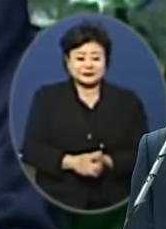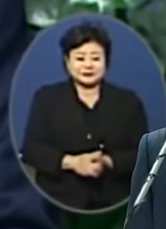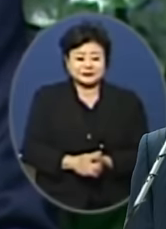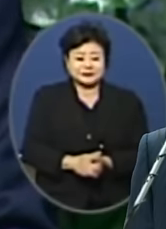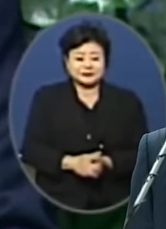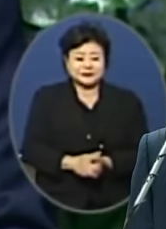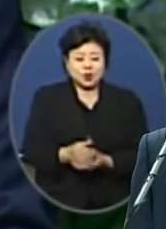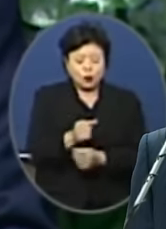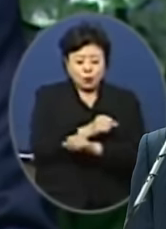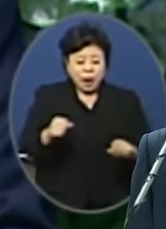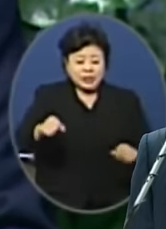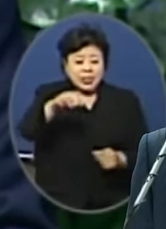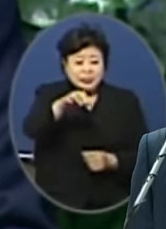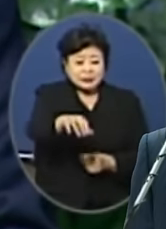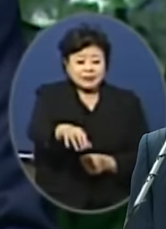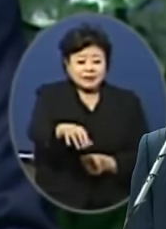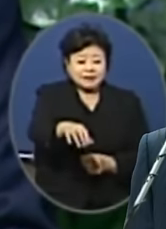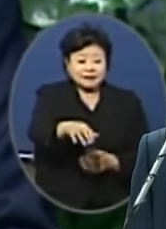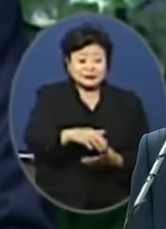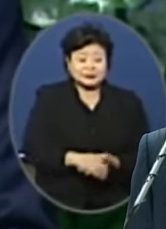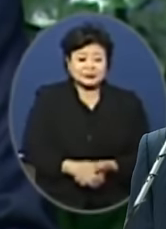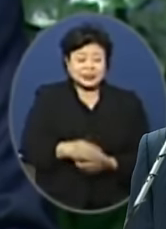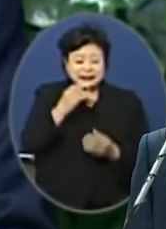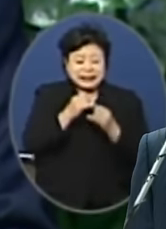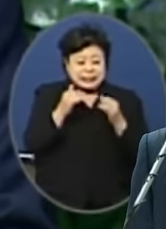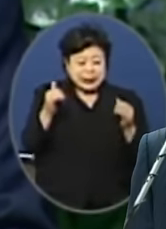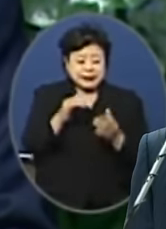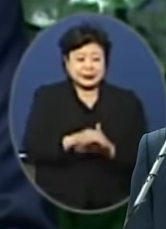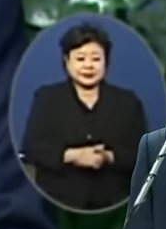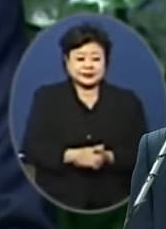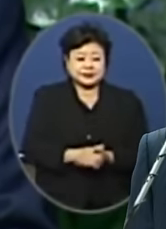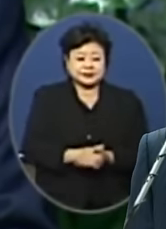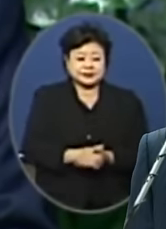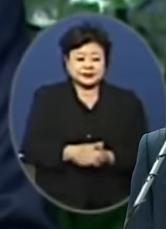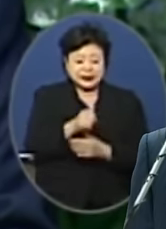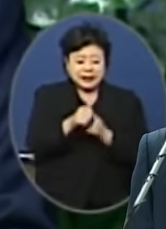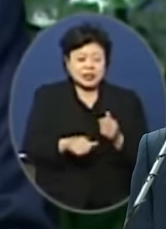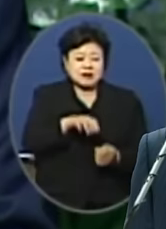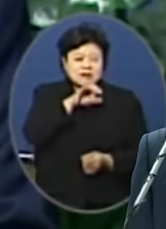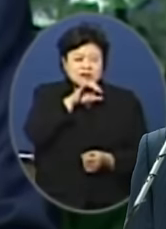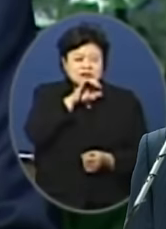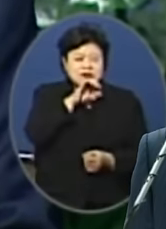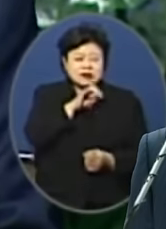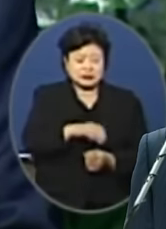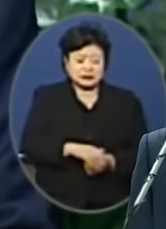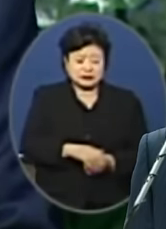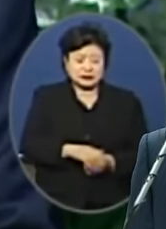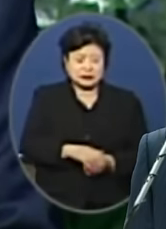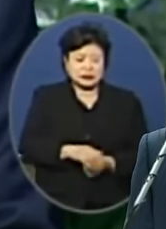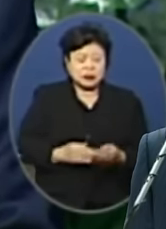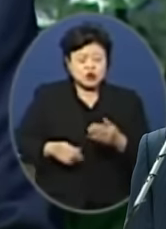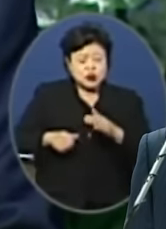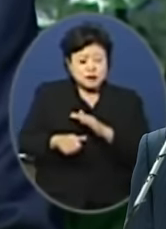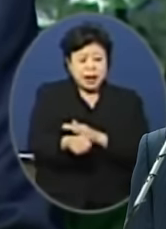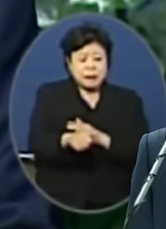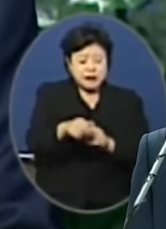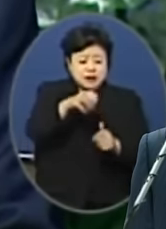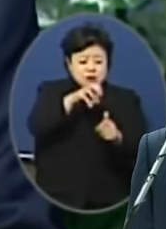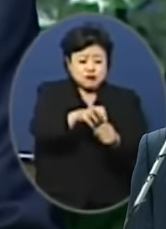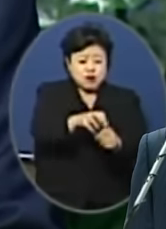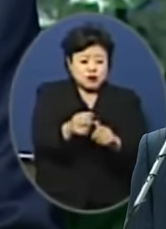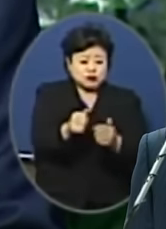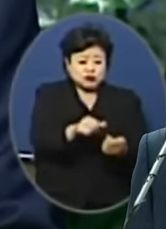왜요? 광야에서 이스라엘 백성이 하나님을 원망하다가 불뱀이 와서 물어 죽일